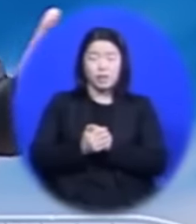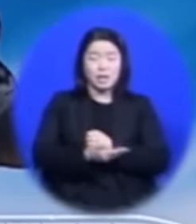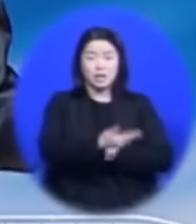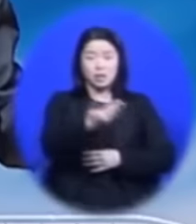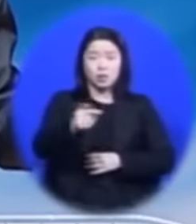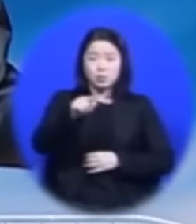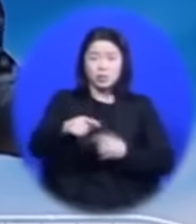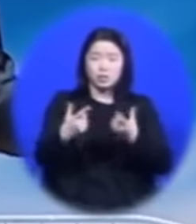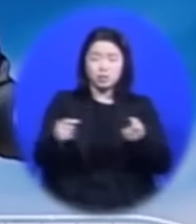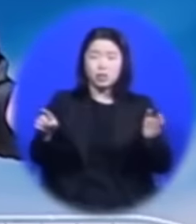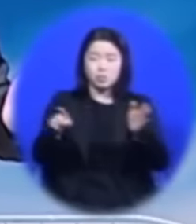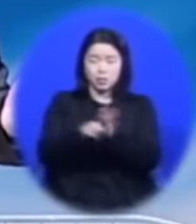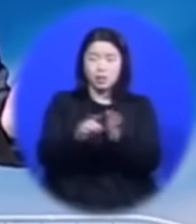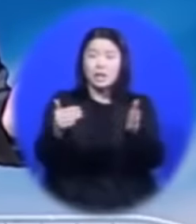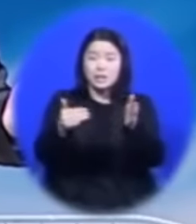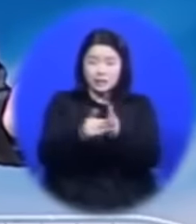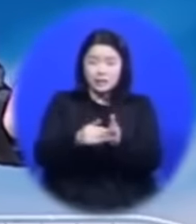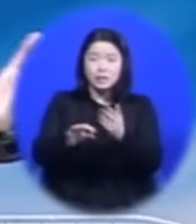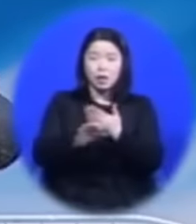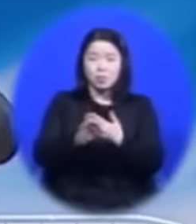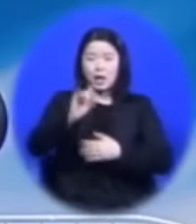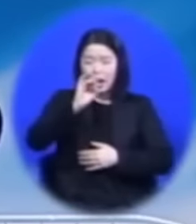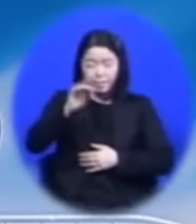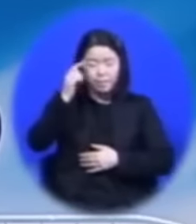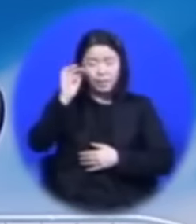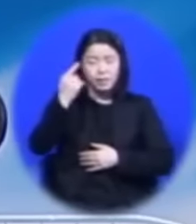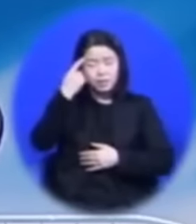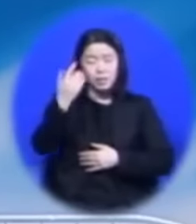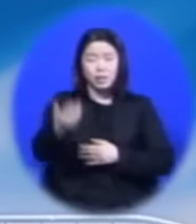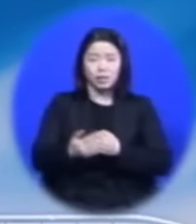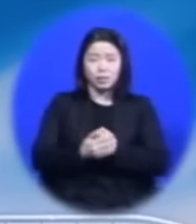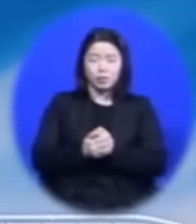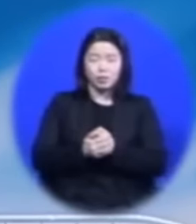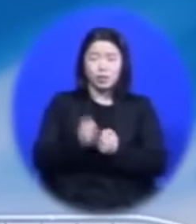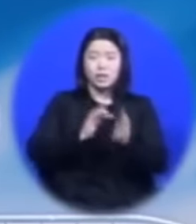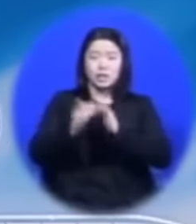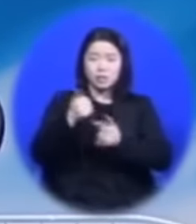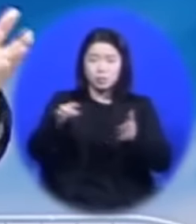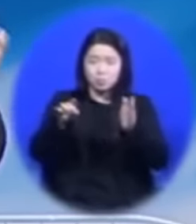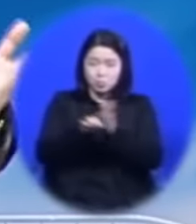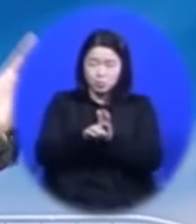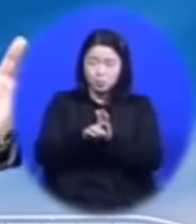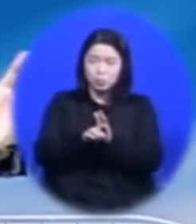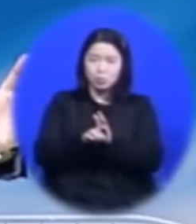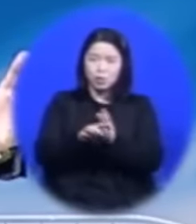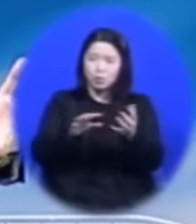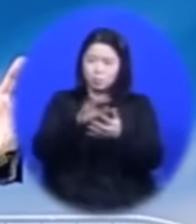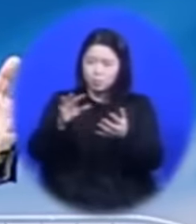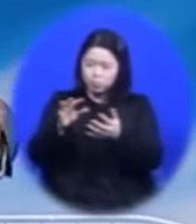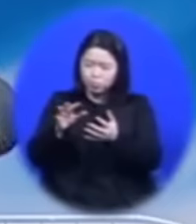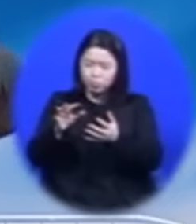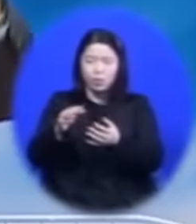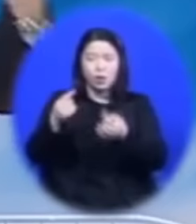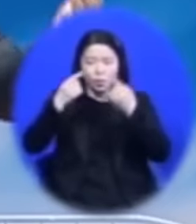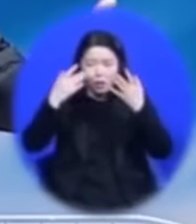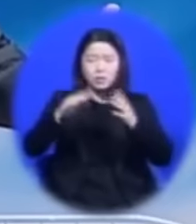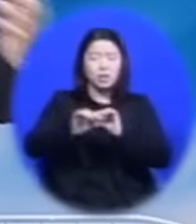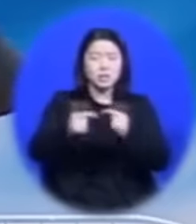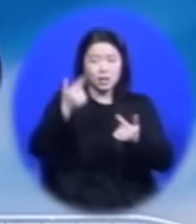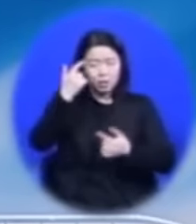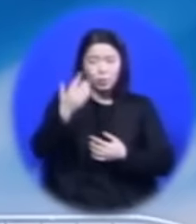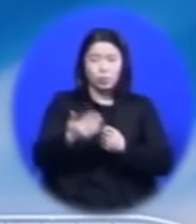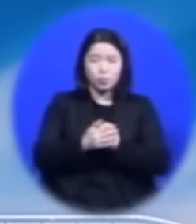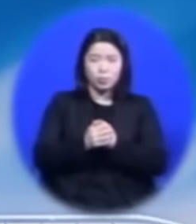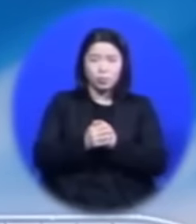여러분, 이렇게 믿다가 끝나면 안 되잖아요. 예수님을 믿어도 믿은 건지 안 믿은 건지 이게 도무지 구분이 안 되고, 세상 사람들이